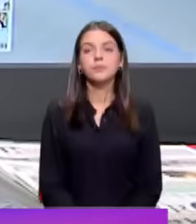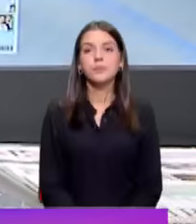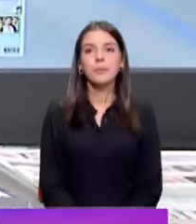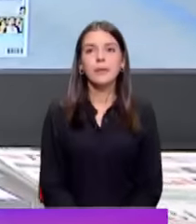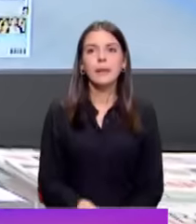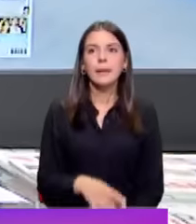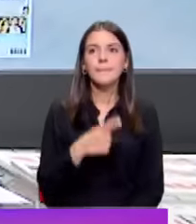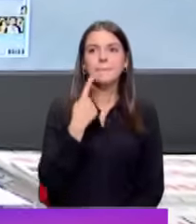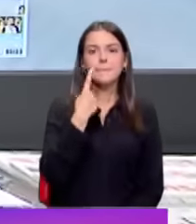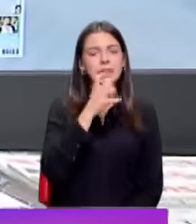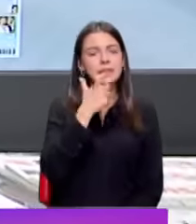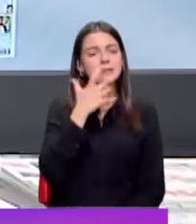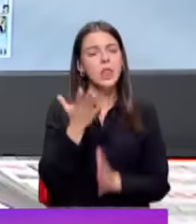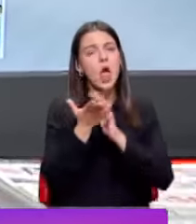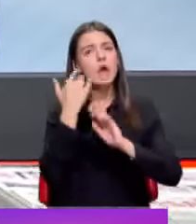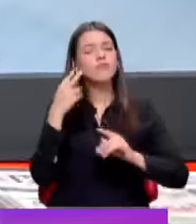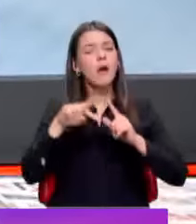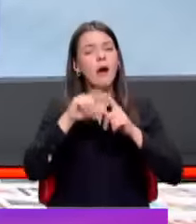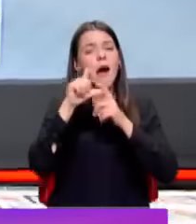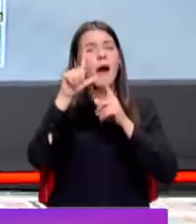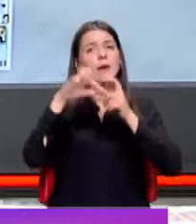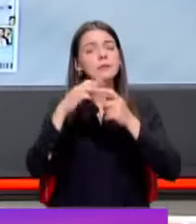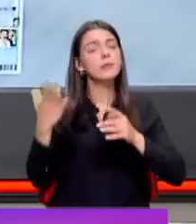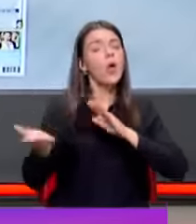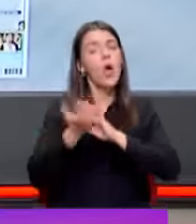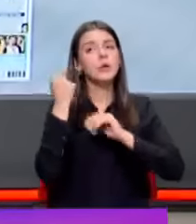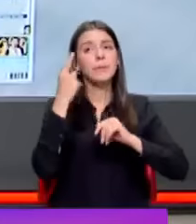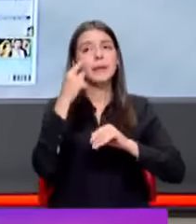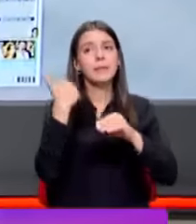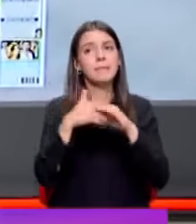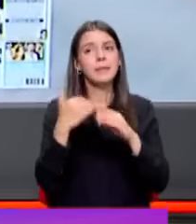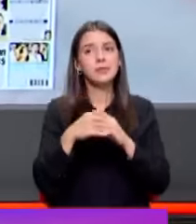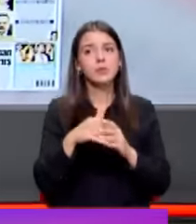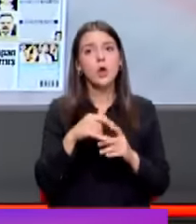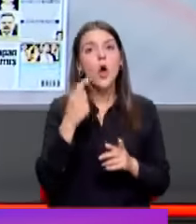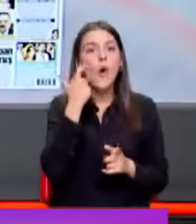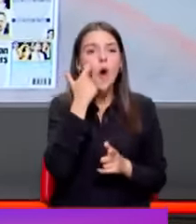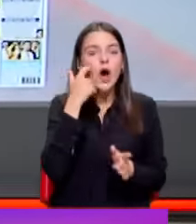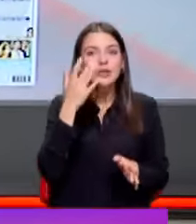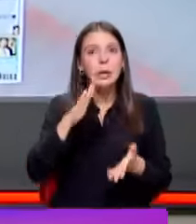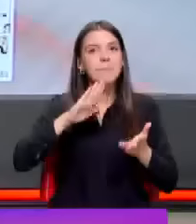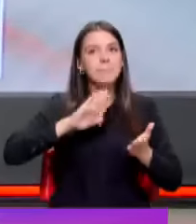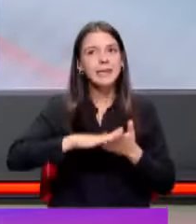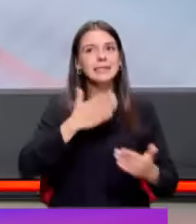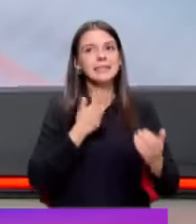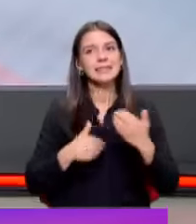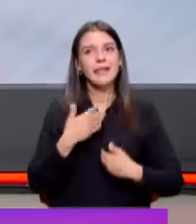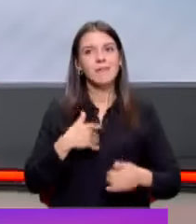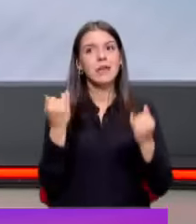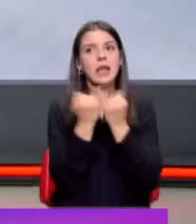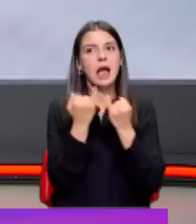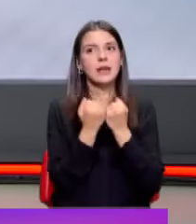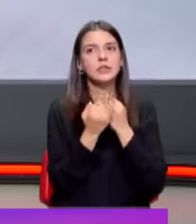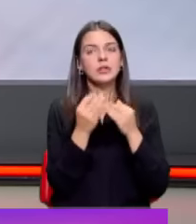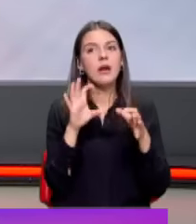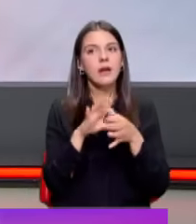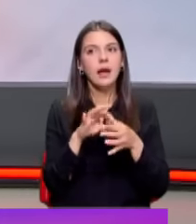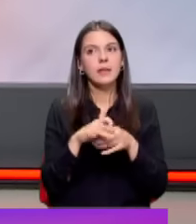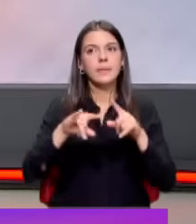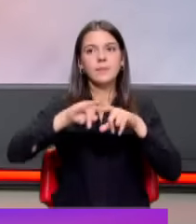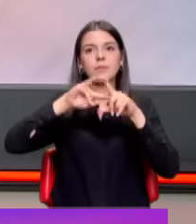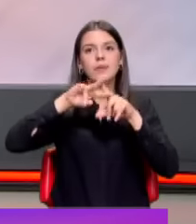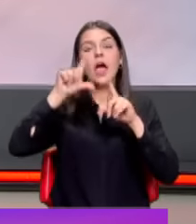Bin yıllar öncesinden, asırlar öncesinden verilmiş bir mesaj. Hoşgörü, barış, sevgi, kardeşlik üzerine. Hacı